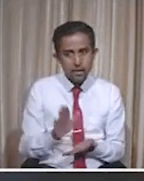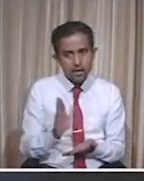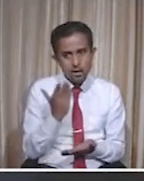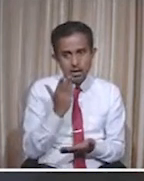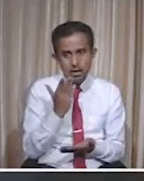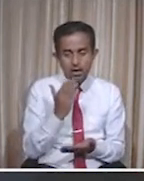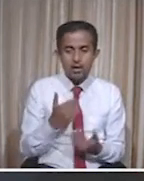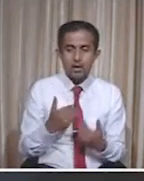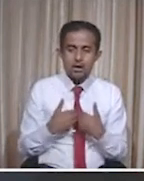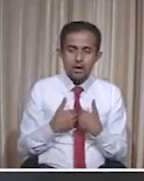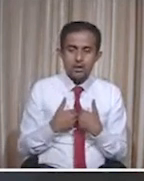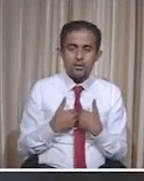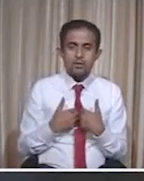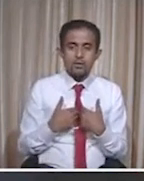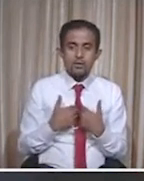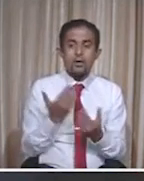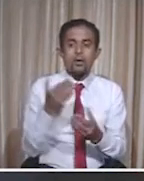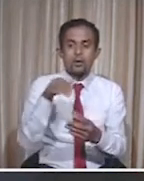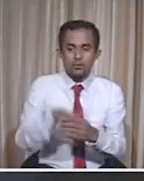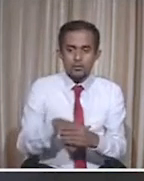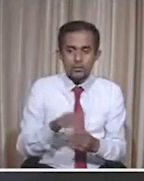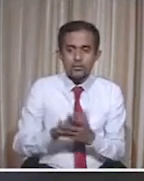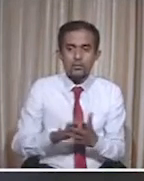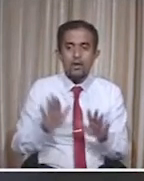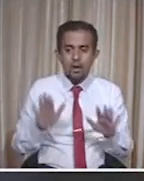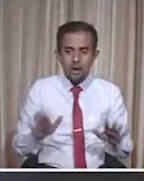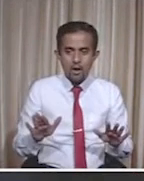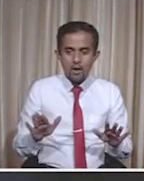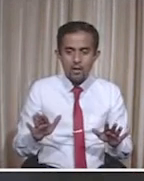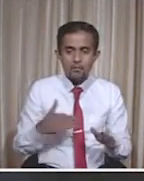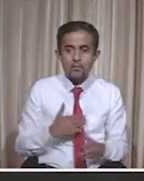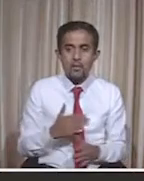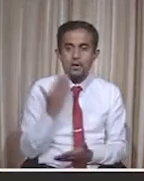කරගමු. ඒ වෙනුවෙන් අපි අපේ මැදිහත් වීම කරන්න සූදානම් කියන පණිවිඩය දීමින් මනතර වෙනවා.